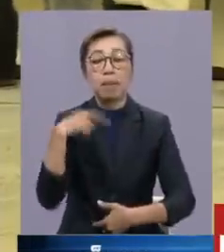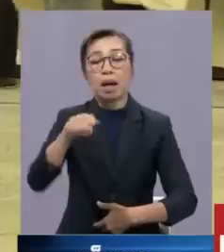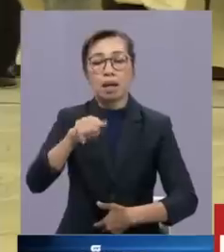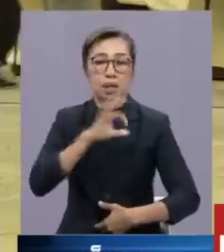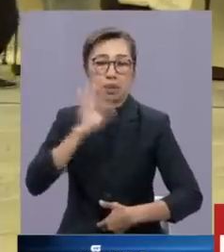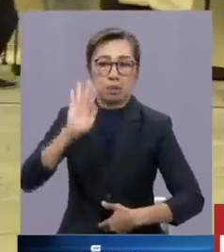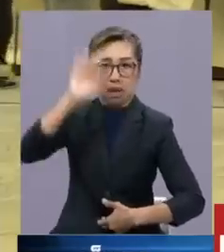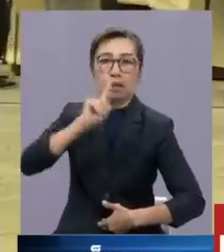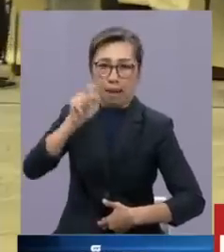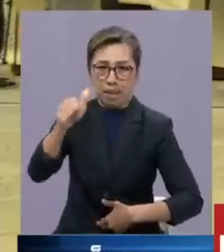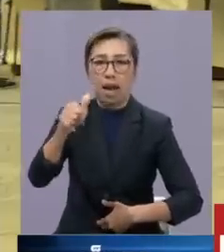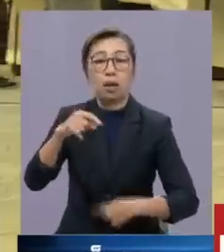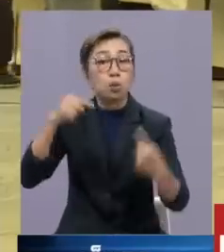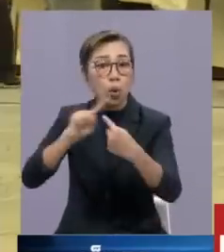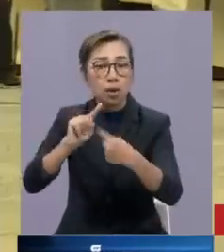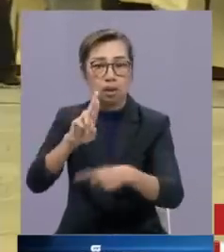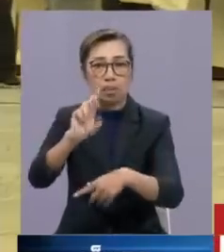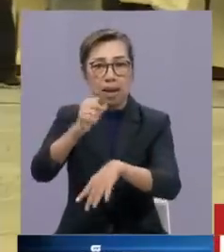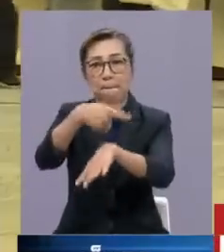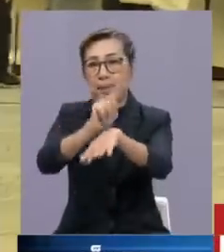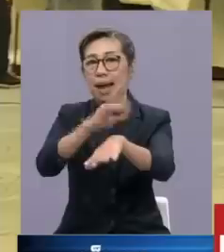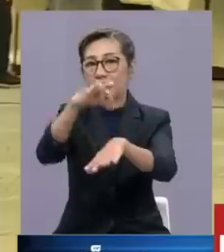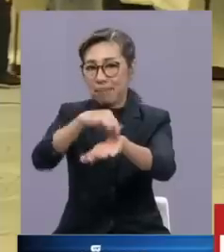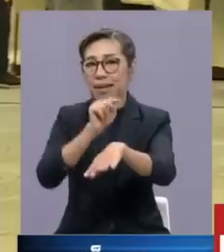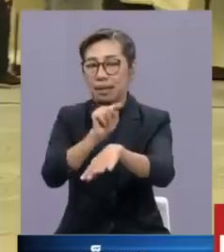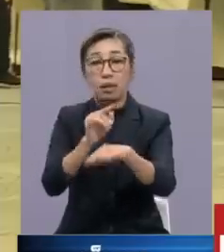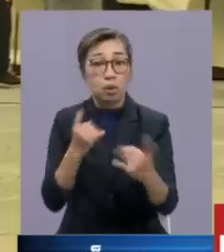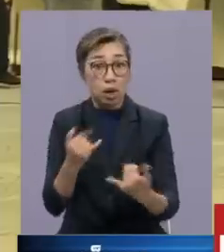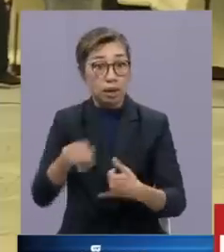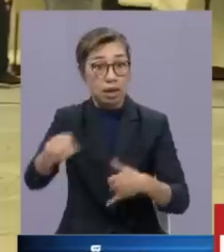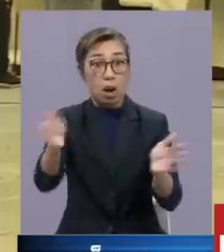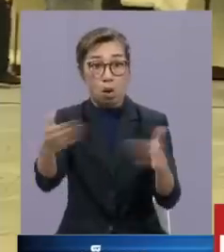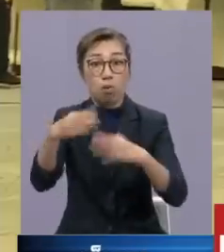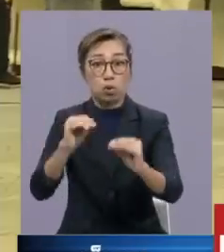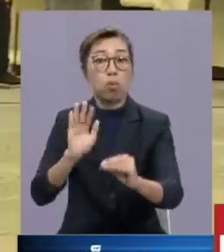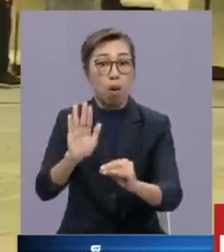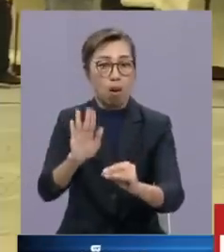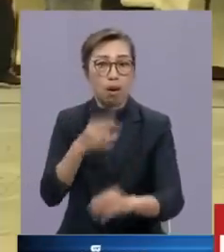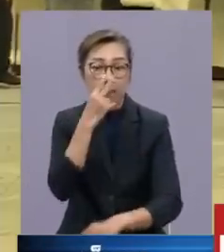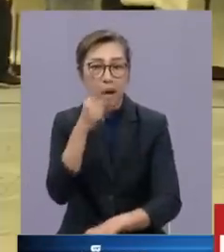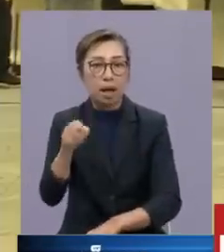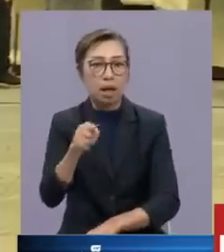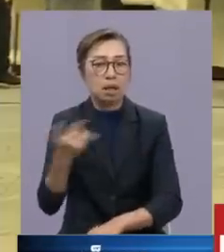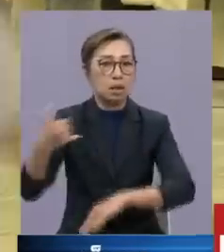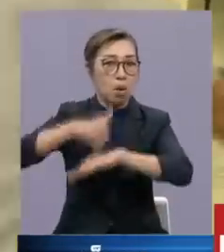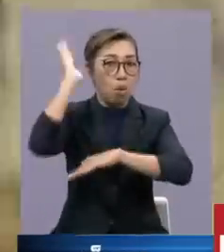ร้อนอย่างตำแหน่งประธานสภาผู้แทนราษฎรด้วยนะคะซึ่งในขณะนี้เราอยู่ในห้องประชุมค่ะและเป็นคิวของ